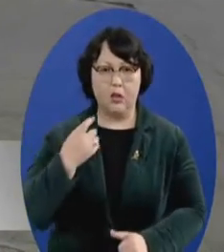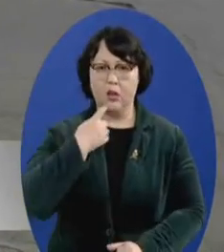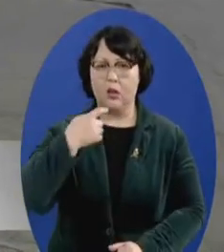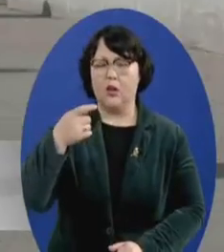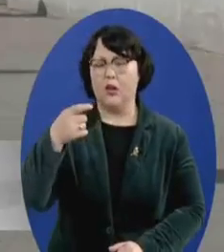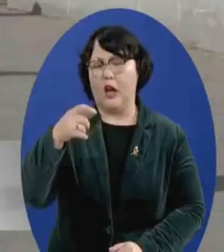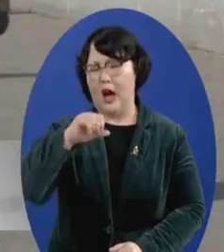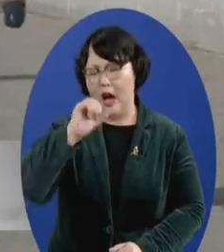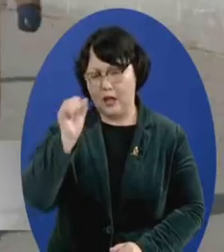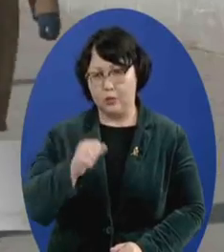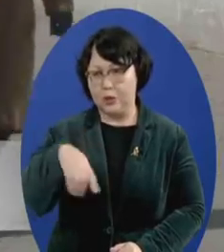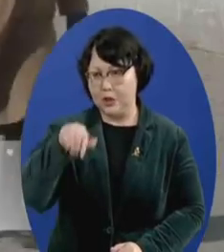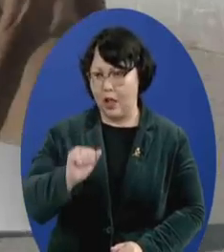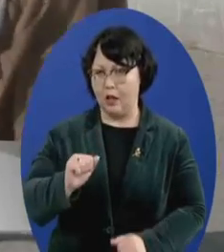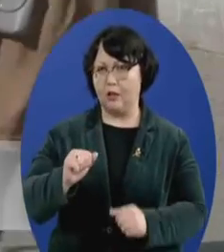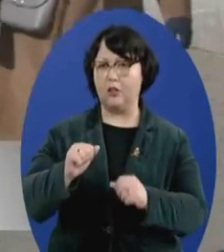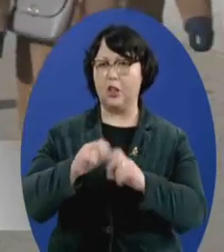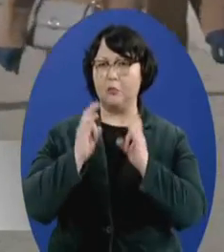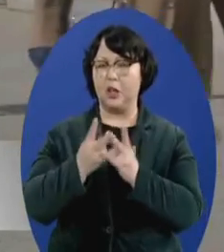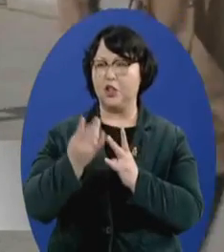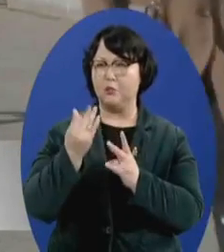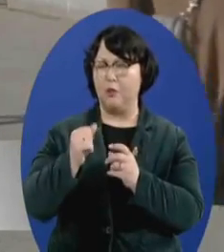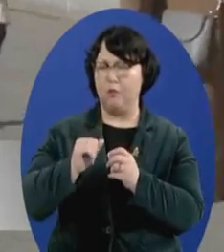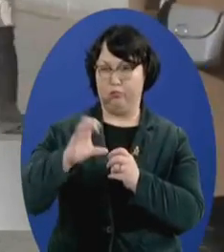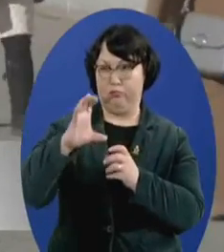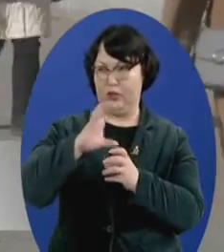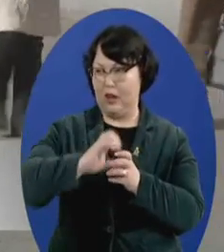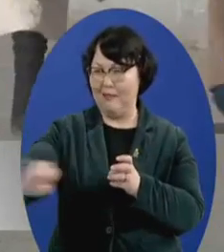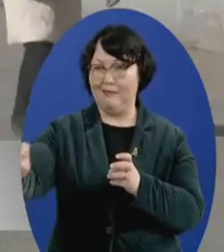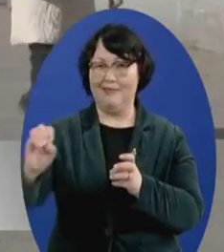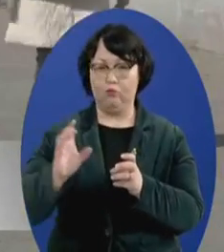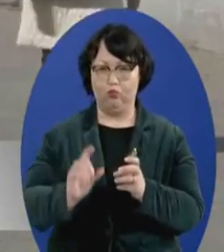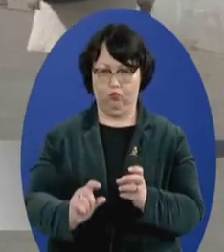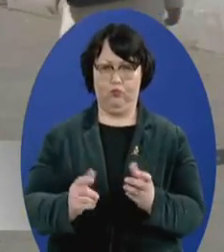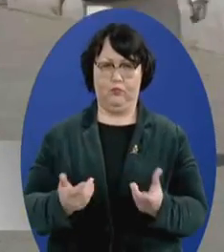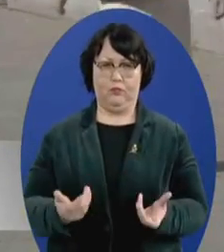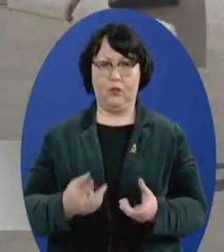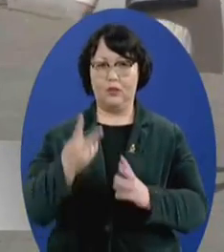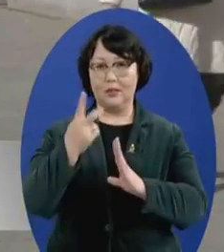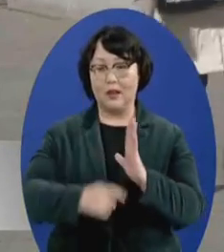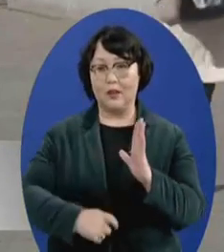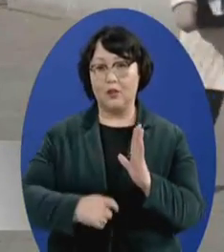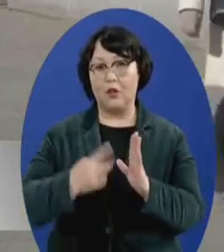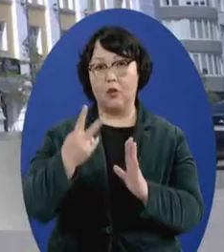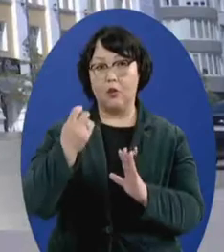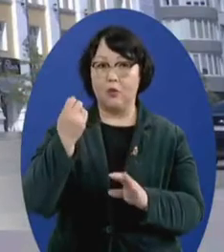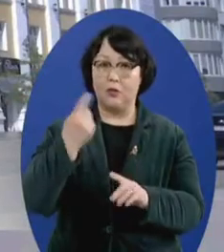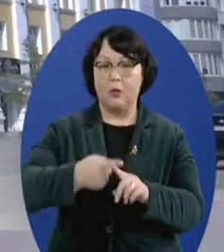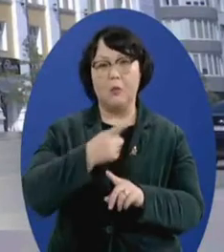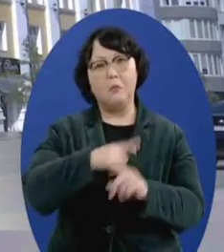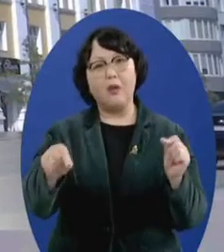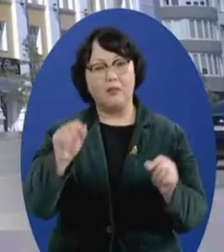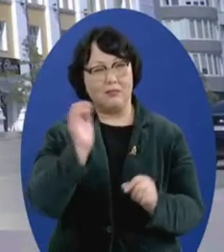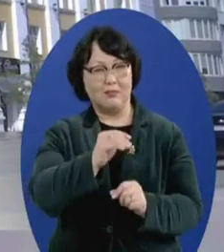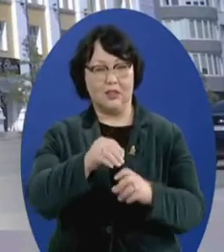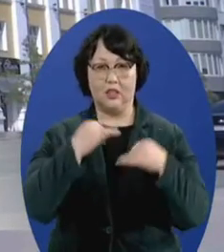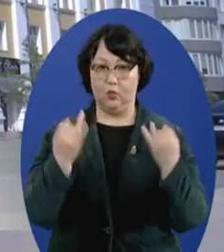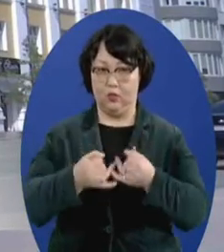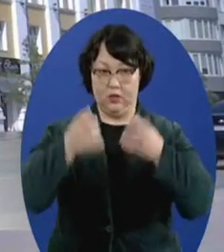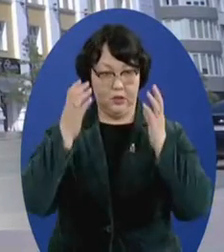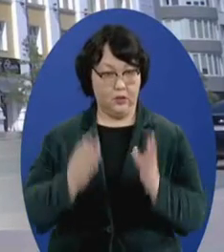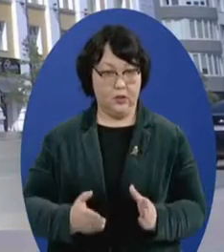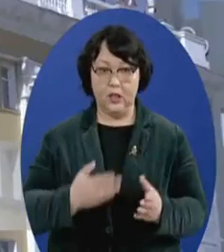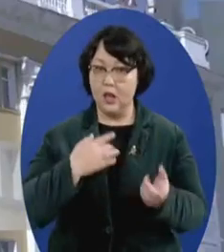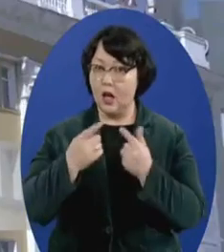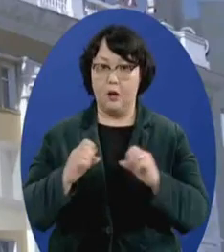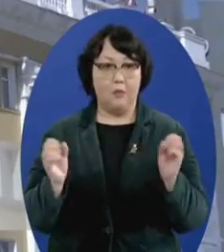тусна гэдгийг үйлдвэрчний нийгмийн холбооноос хэлж байна. 2-р сараас эхлэн 2% нэмэгдлийг цуслах хүсэлт улсын хуралд гаргасан ч өнөөдрийн хүртэл шийдэл